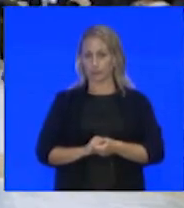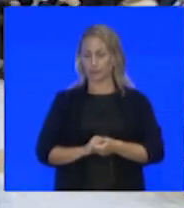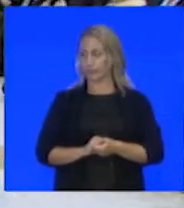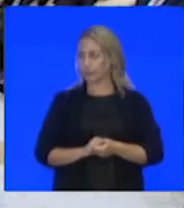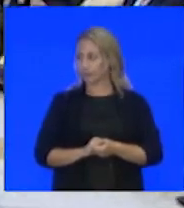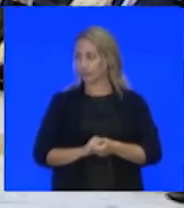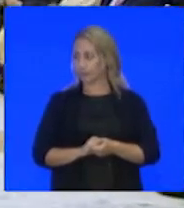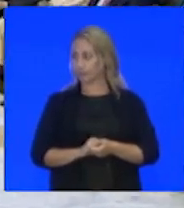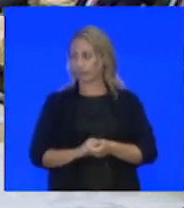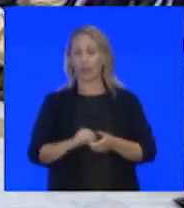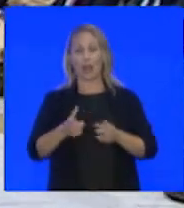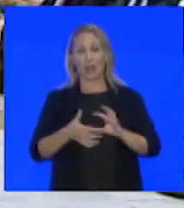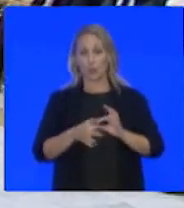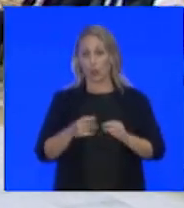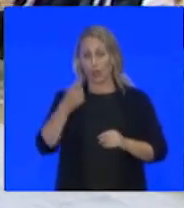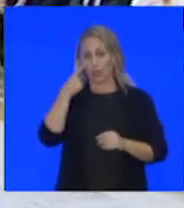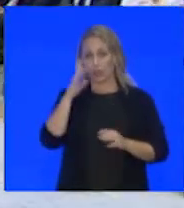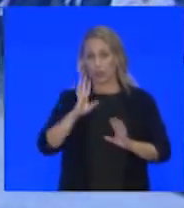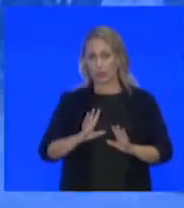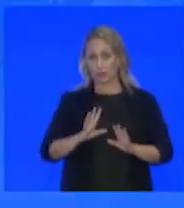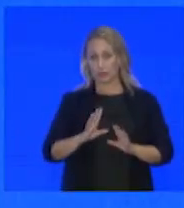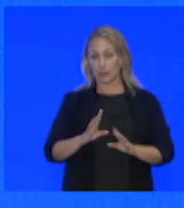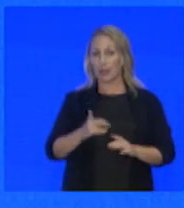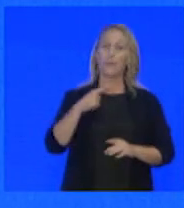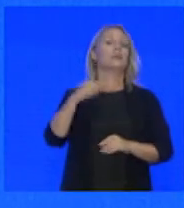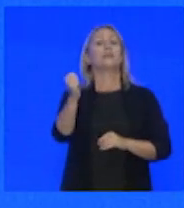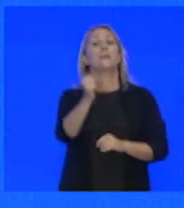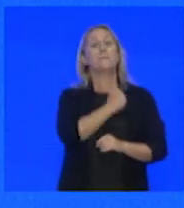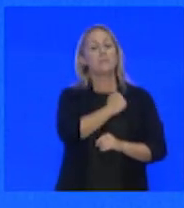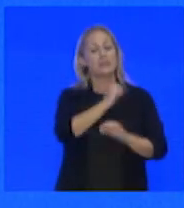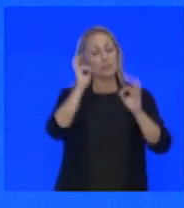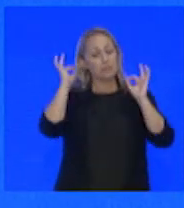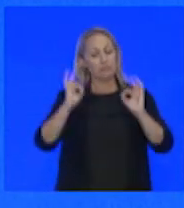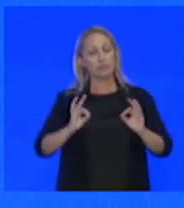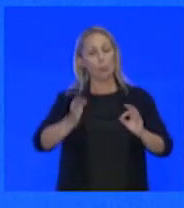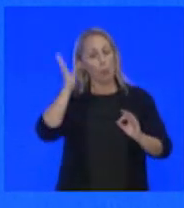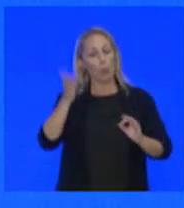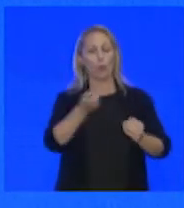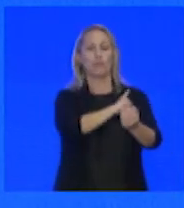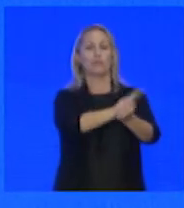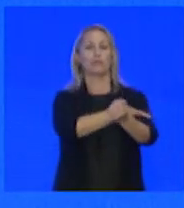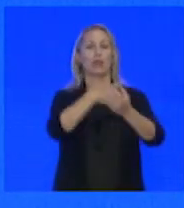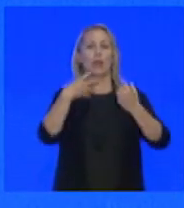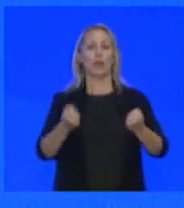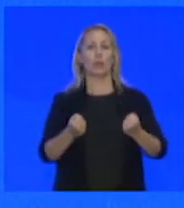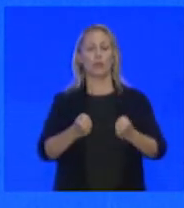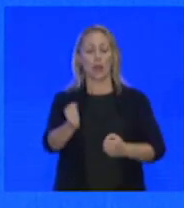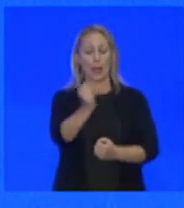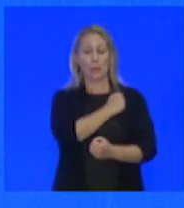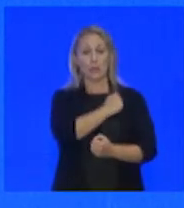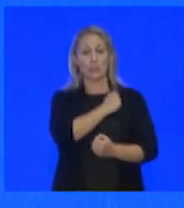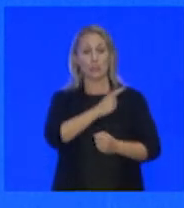Οι δυσκολίες δεν μας φοβίζουν, γιατί έχω πίστη στις δυνάμεις μας. Έχω επίσης την